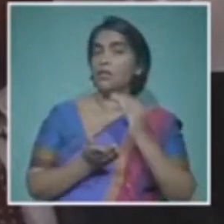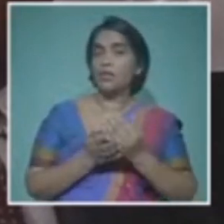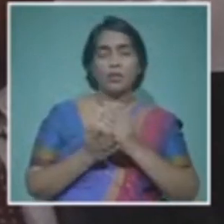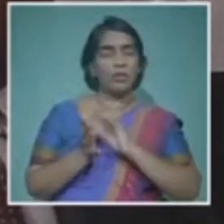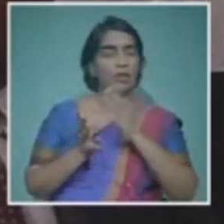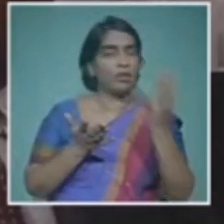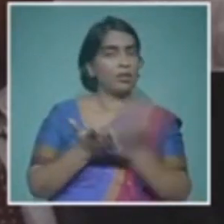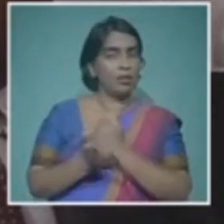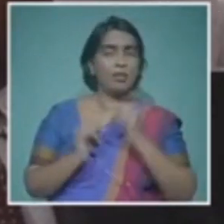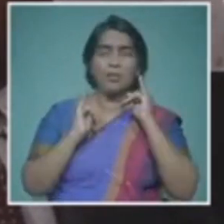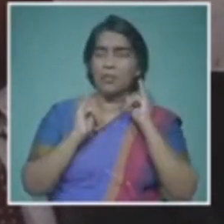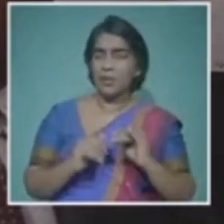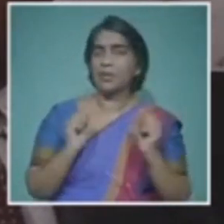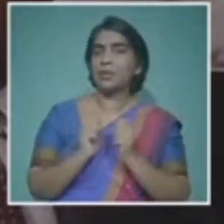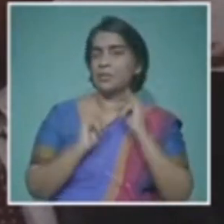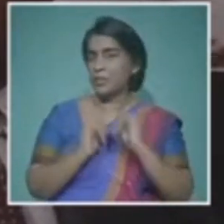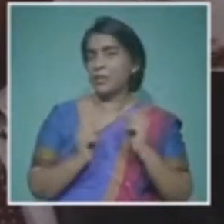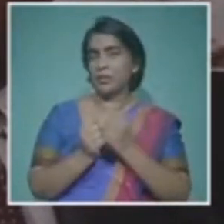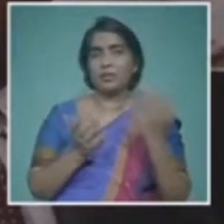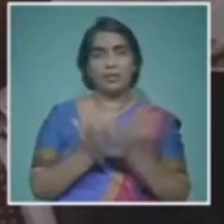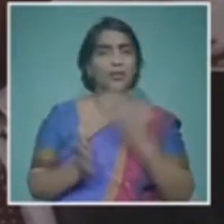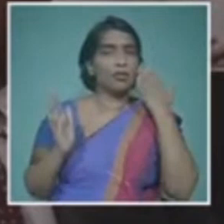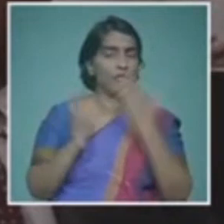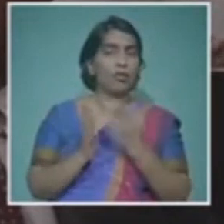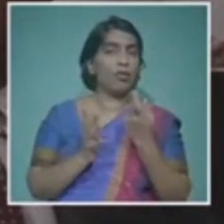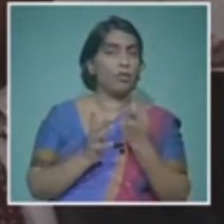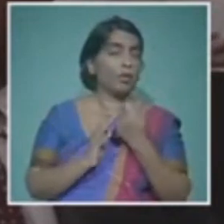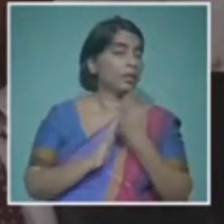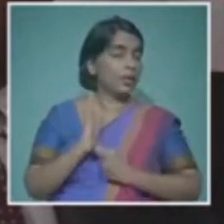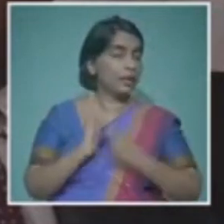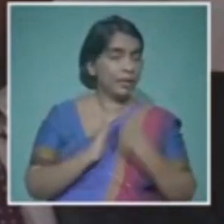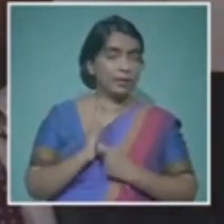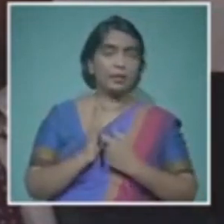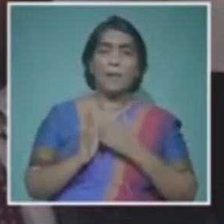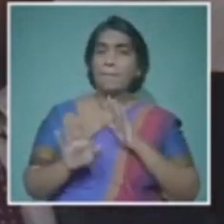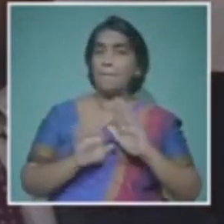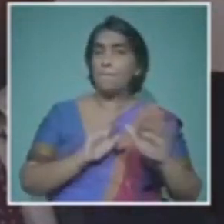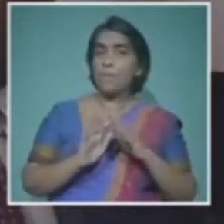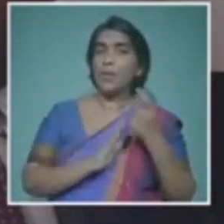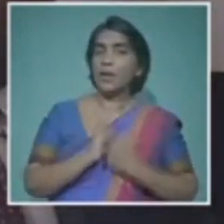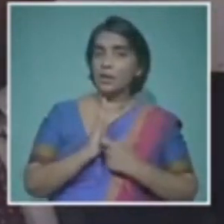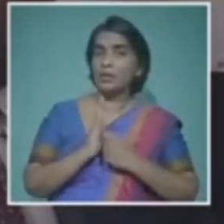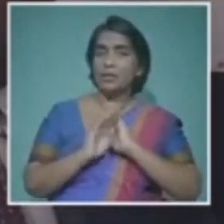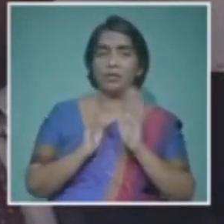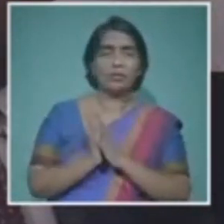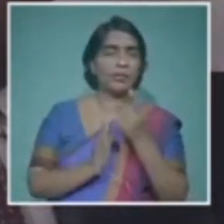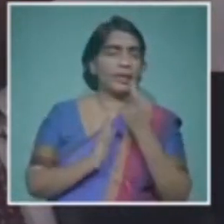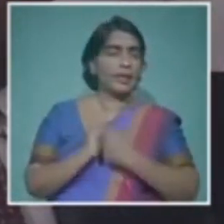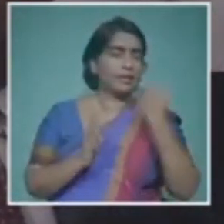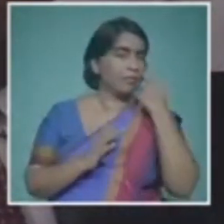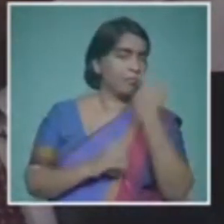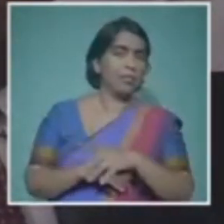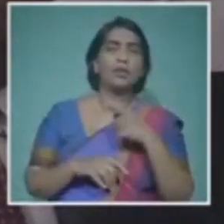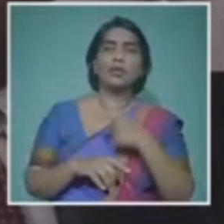කරගෙන අකටයුතු ලෙස ඉවත් කරගෙන ඒ සඳහා වන මූල්‍යමය රෙගුලාසි පරිපාලන රෙගුලාසි තඹ සතේකට මායිම්